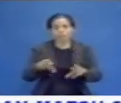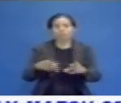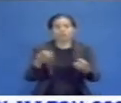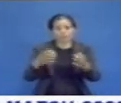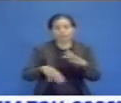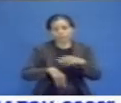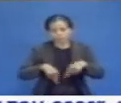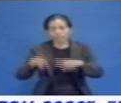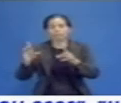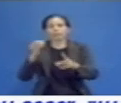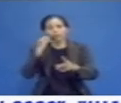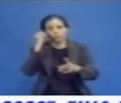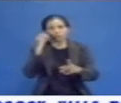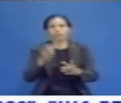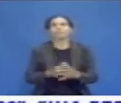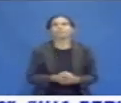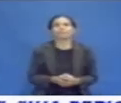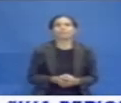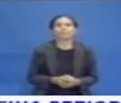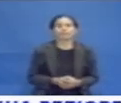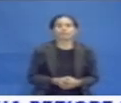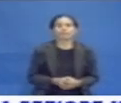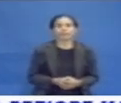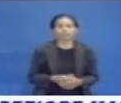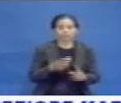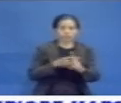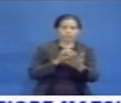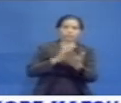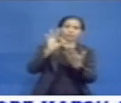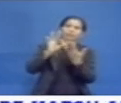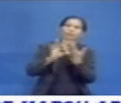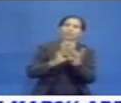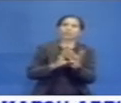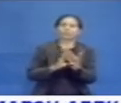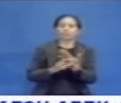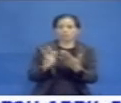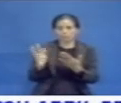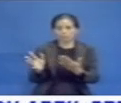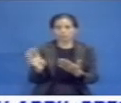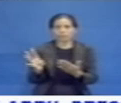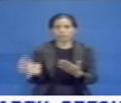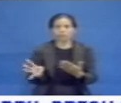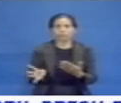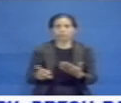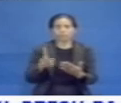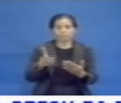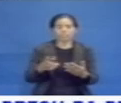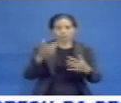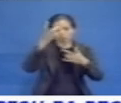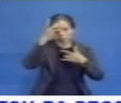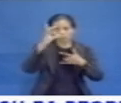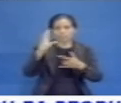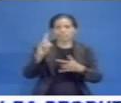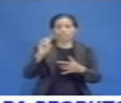uma hafoin halo cuidado incentivo. Husi fevereiro to maio hamutu 40 ida magde demam berdarah ini ho